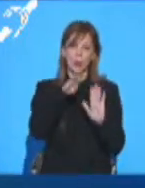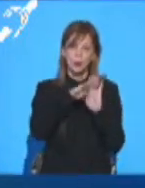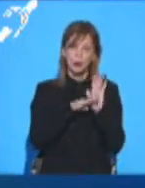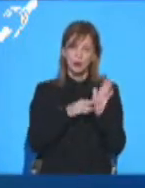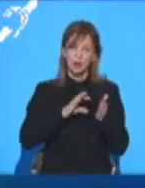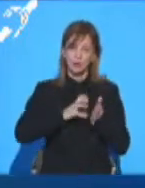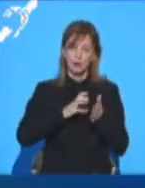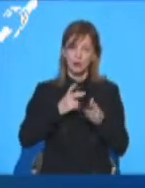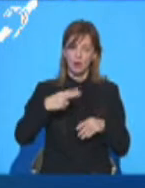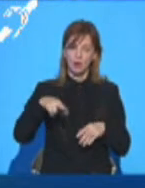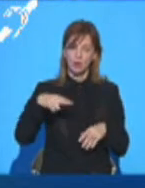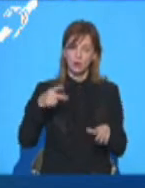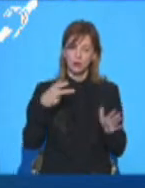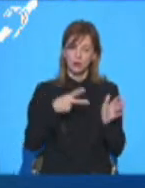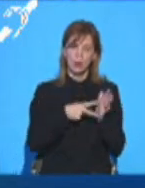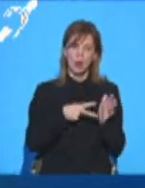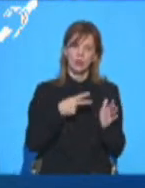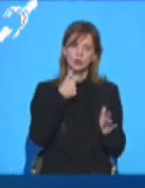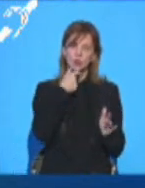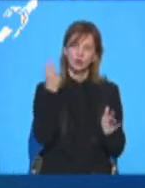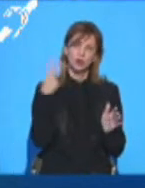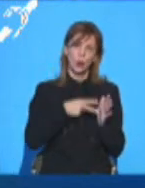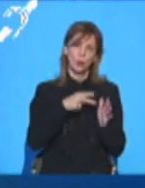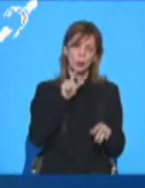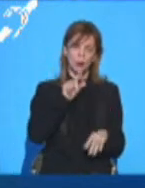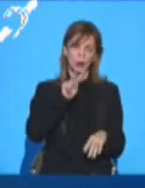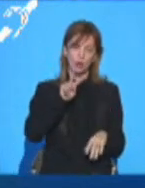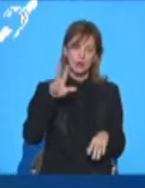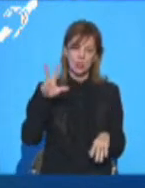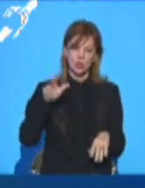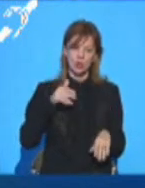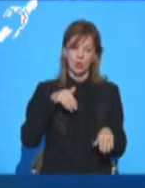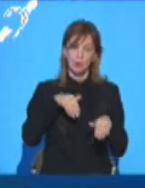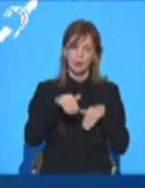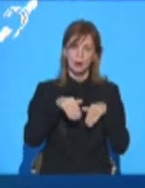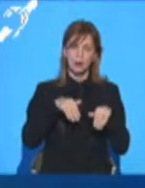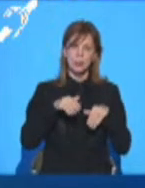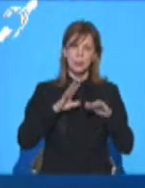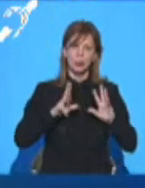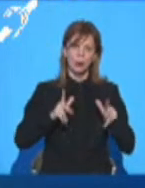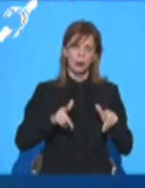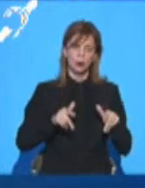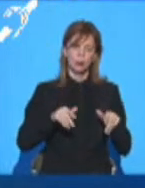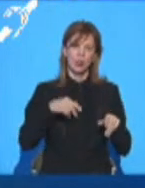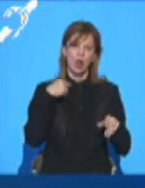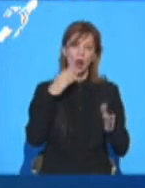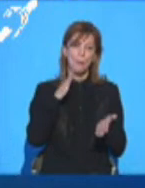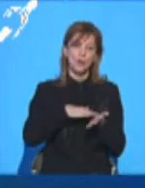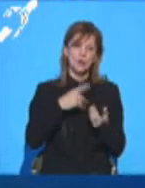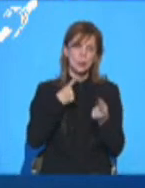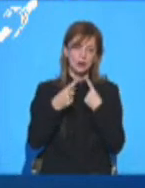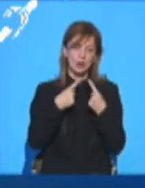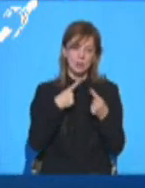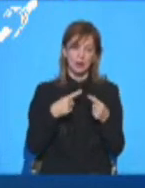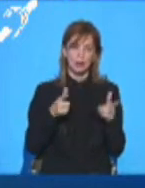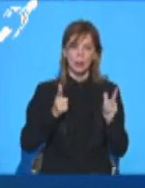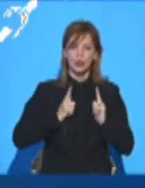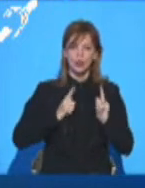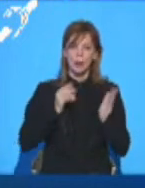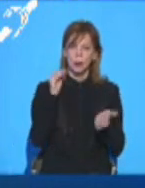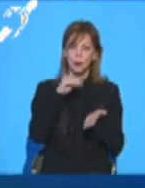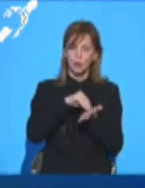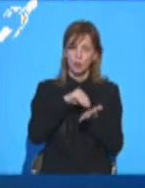Programul Tomata va continua și în 2023. Ministerul Agriculturii a pus în dezbatere publică forma dorită și așteaptă propuneri